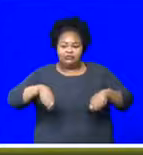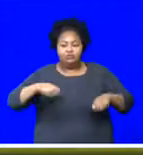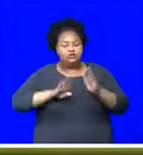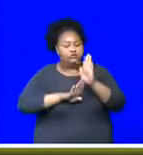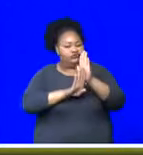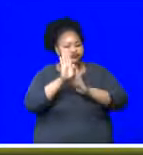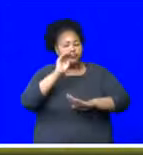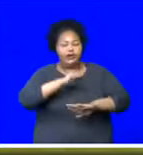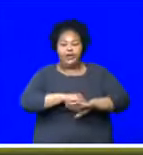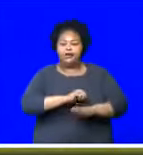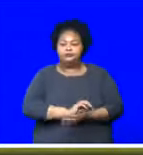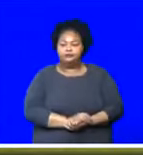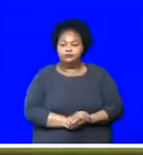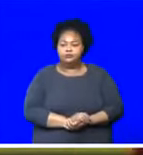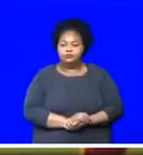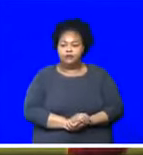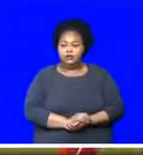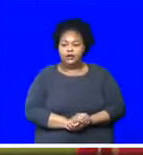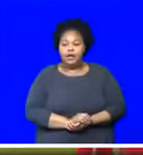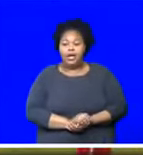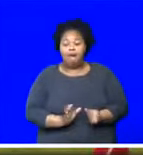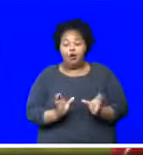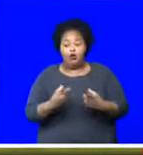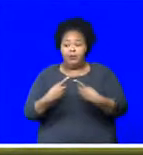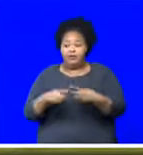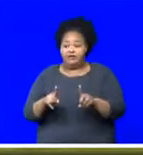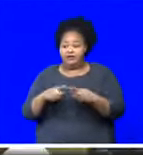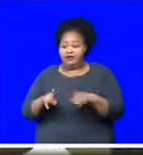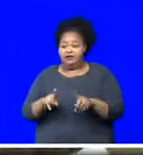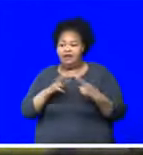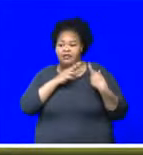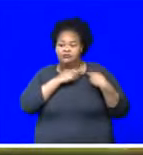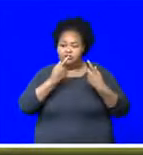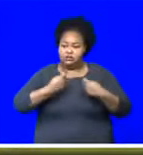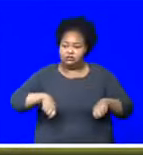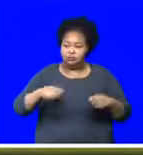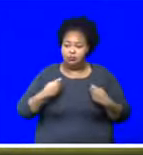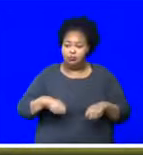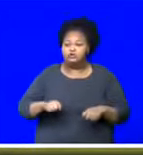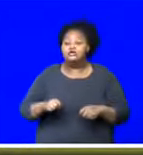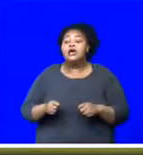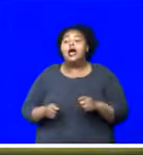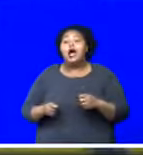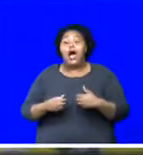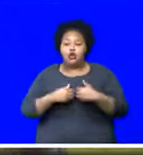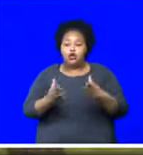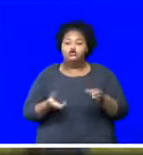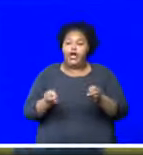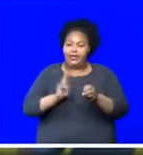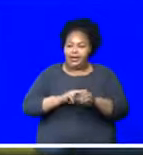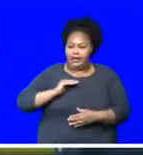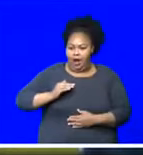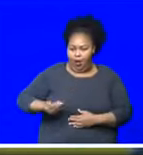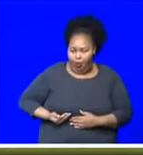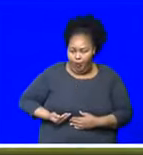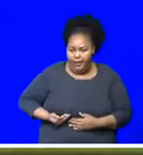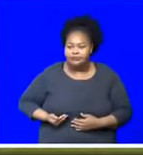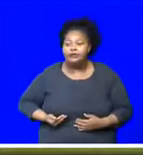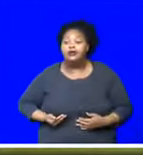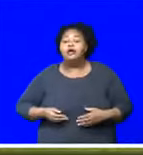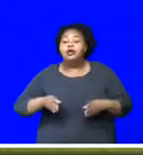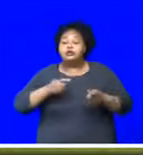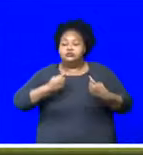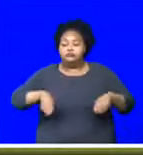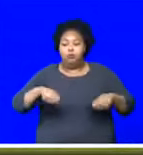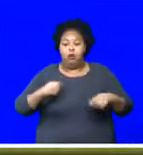Nakusukunyiswa amakomiti lahlukahlukene labukete imidlalo kuleli, kwasukunyiswa nelikomiti lelibukete imidlalo kubomake i-Women Sports Commission lebukete